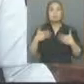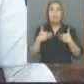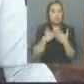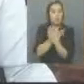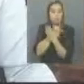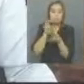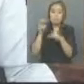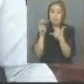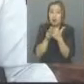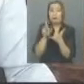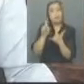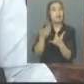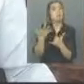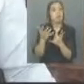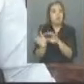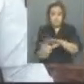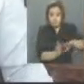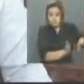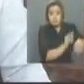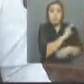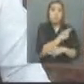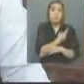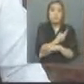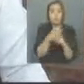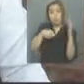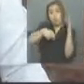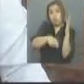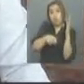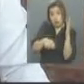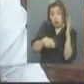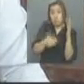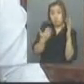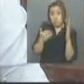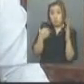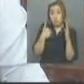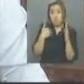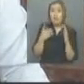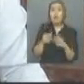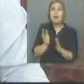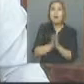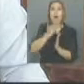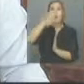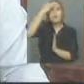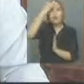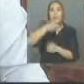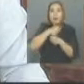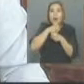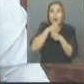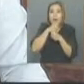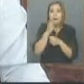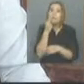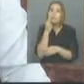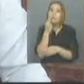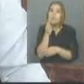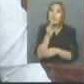แพทย์โรงพยาบาลมหาราชนครราชสีมาอนุญาตให้หลวงพ่อคูณปริสุทธิ์โทเจ้าอาวาสวัดบ้านไร่กลับไปพักฟื้นที่วัดได้ในสัปดาห์หน้า